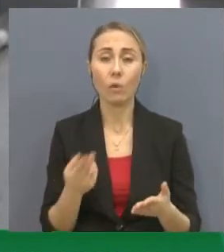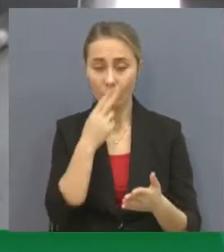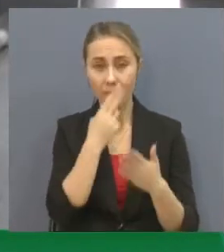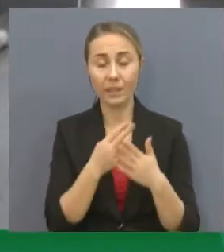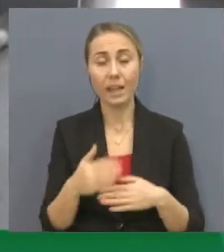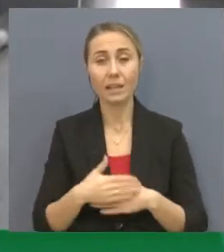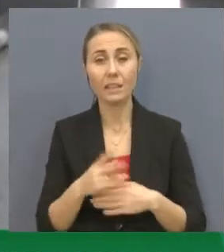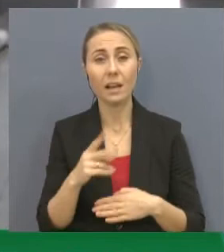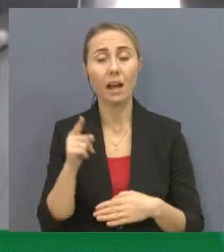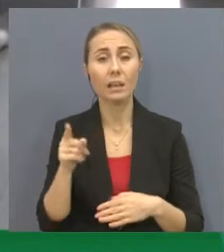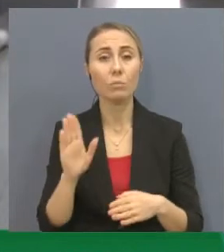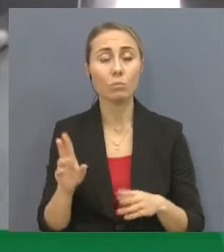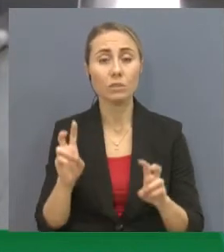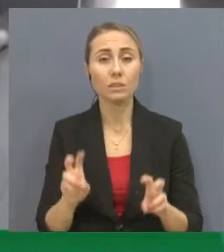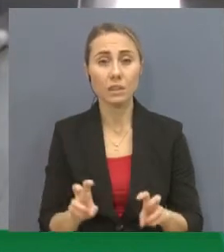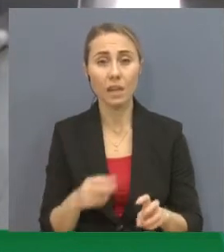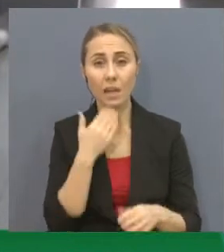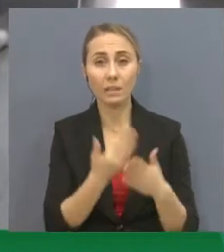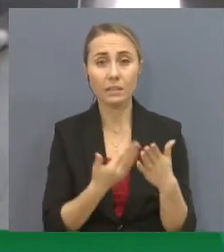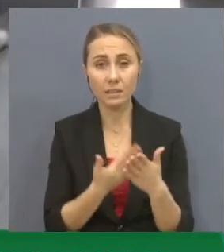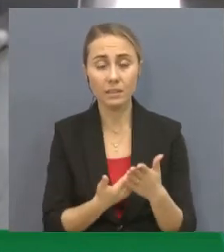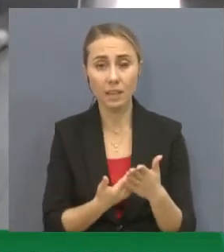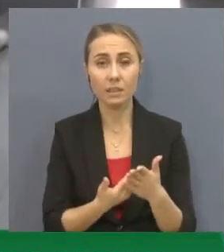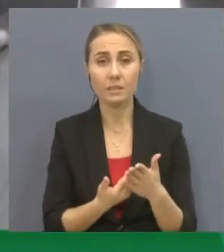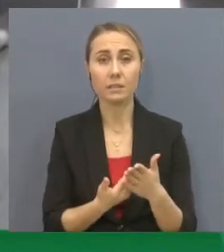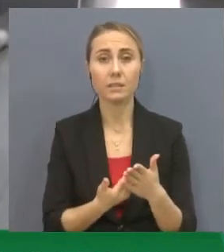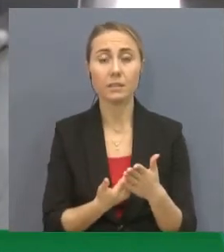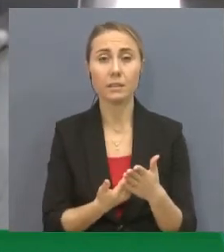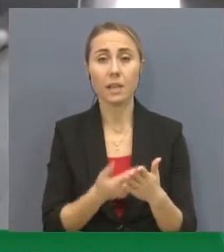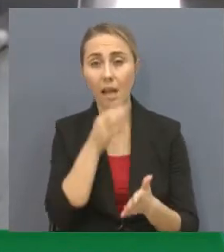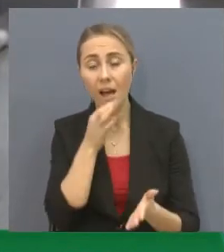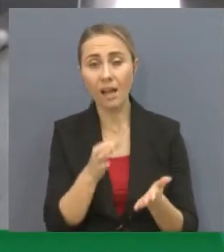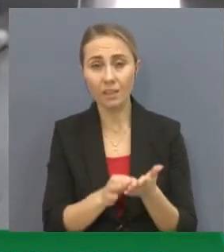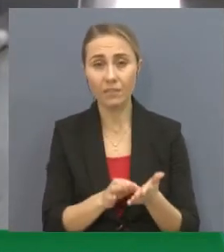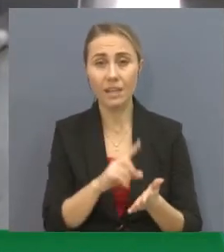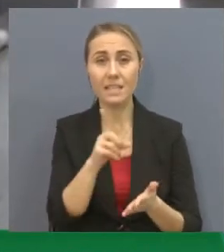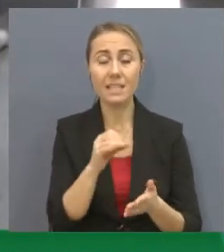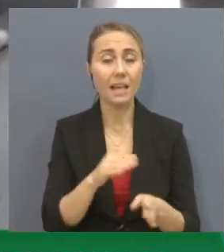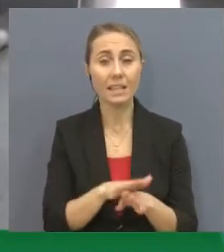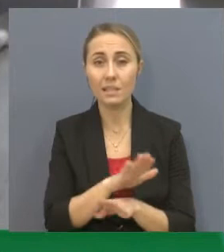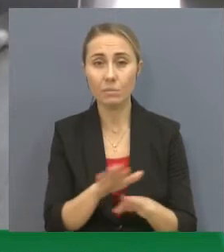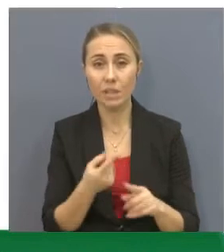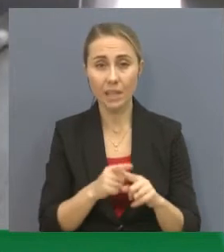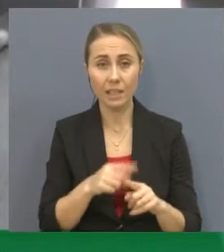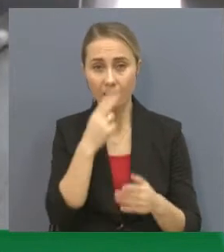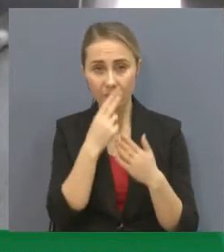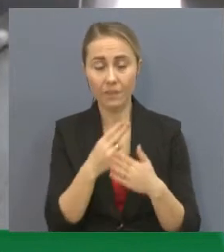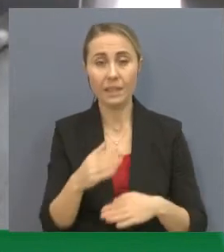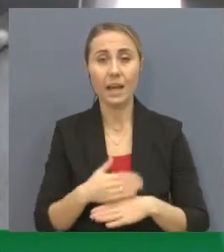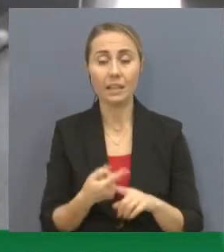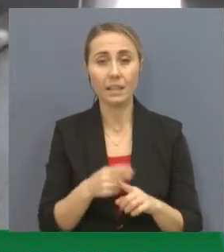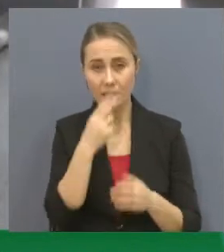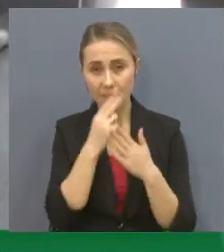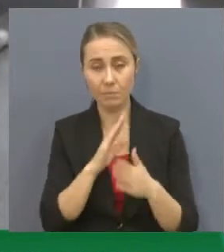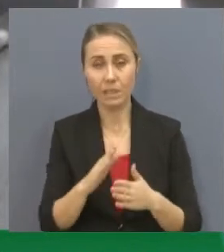отбывают и также разницу ответственность за неисполнение данного вида наказания даже несмотря на